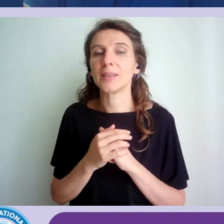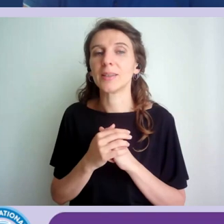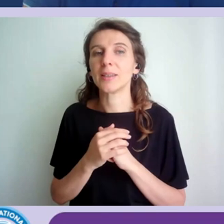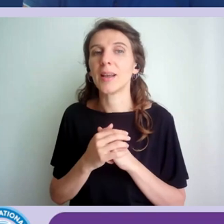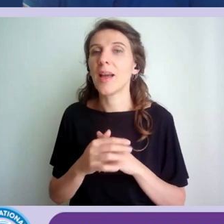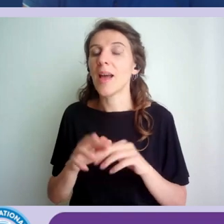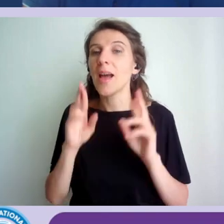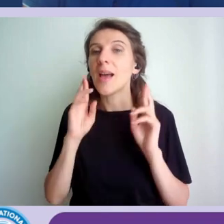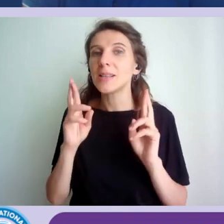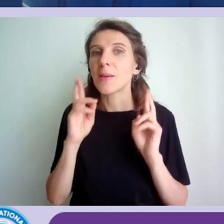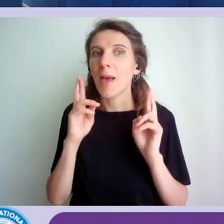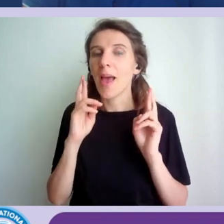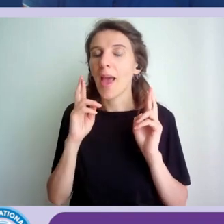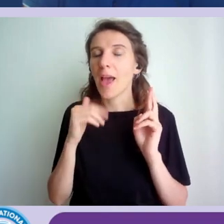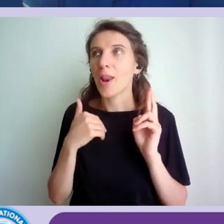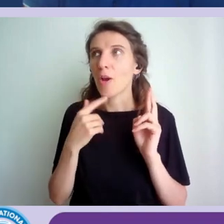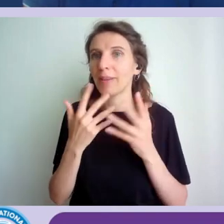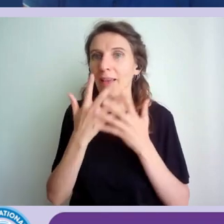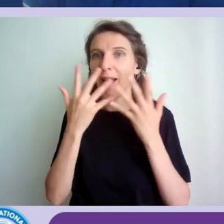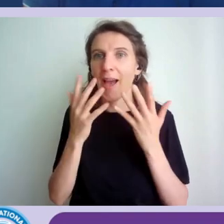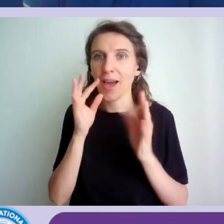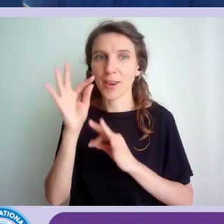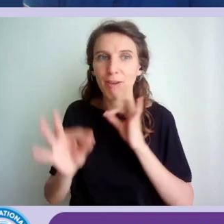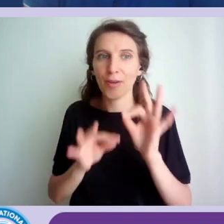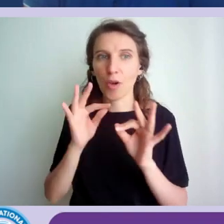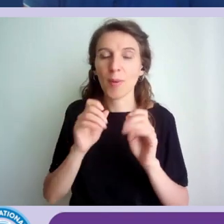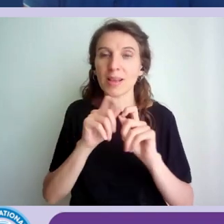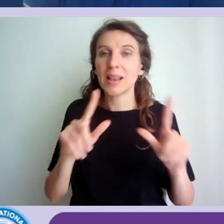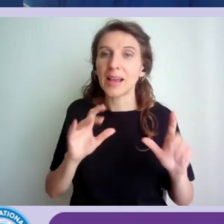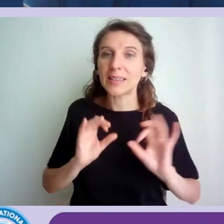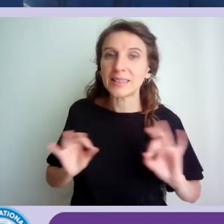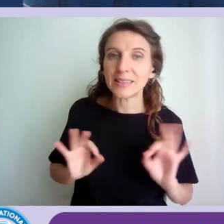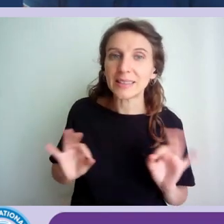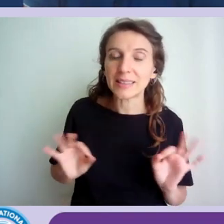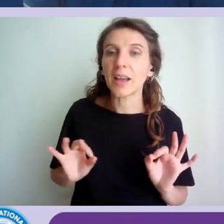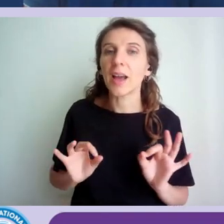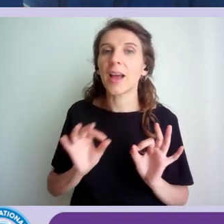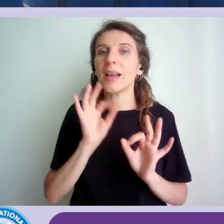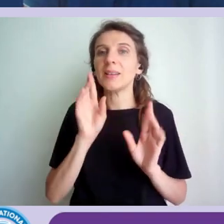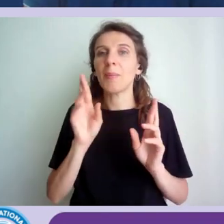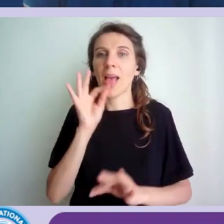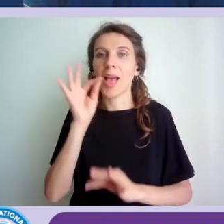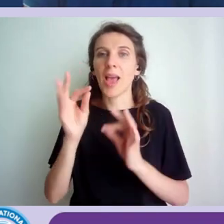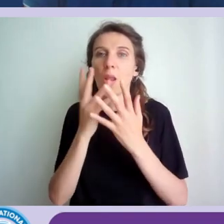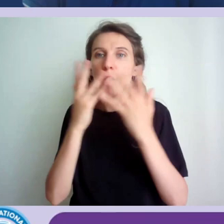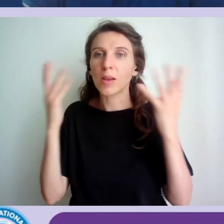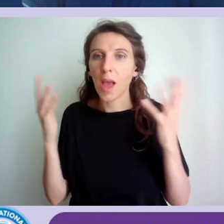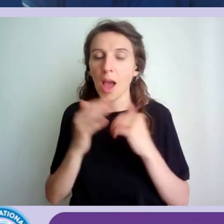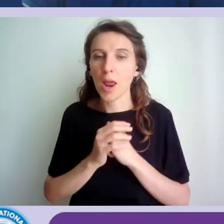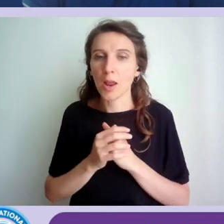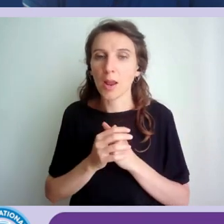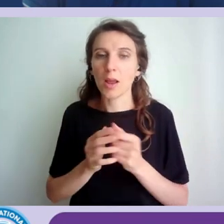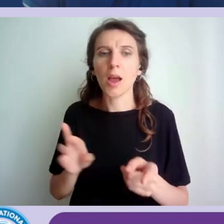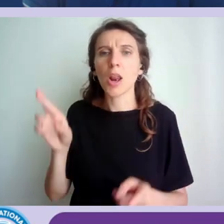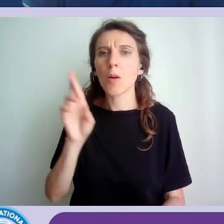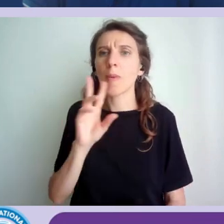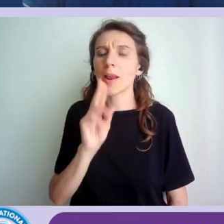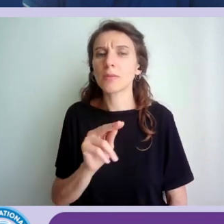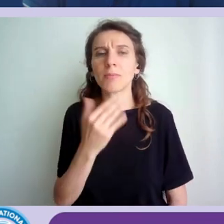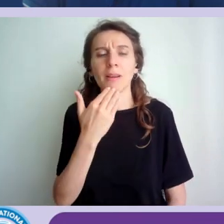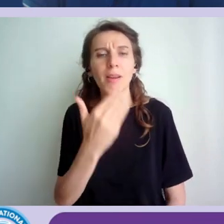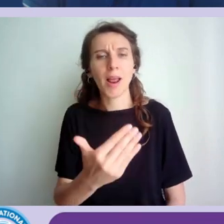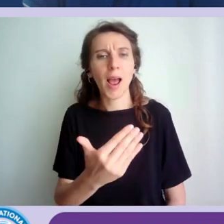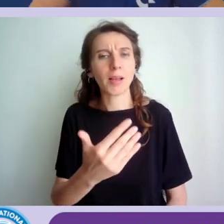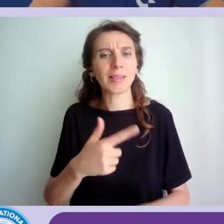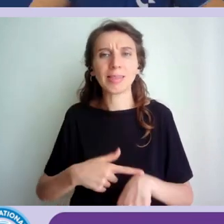Spero di essere stato abbastanza chiaro anche senza slide senza senza cose most Infatti sabato io ti ringrazio sei stato